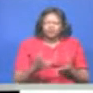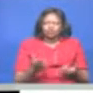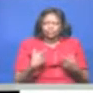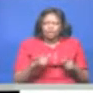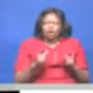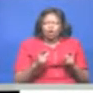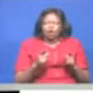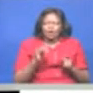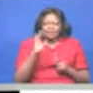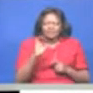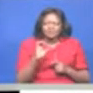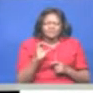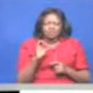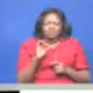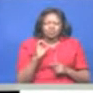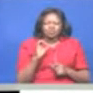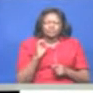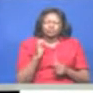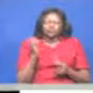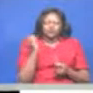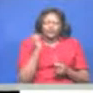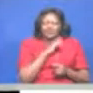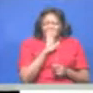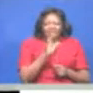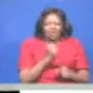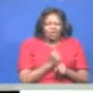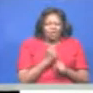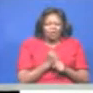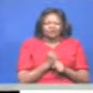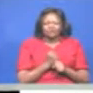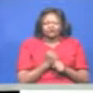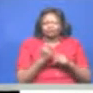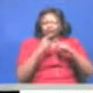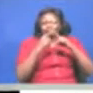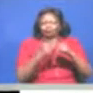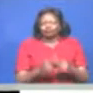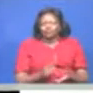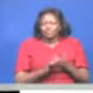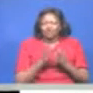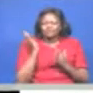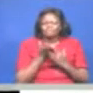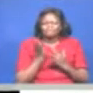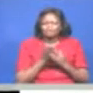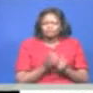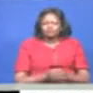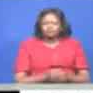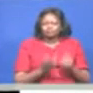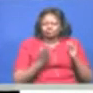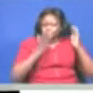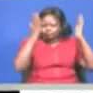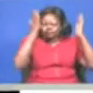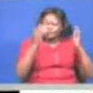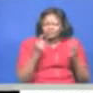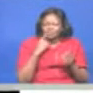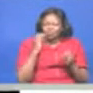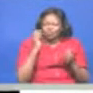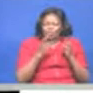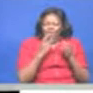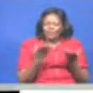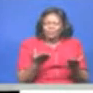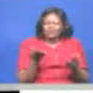wa IEBC wakamilishe shughuli ya kuthibitisha kura bila kuvurugwa. Askofu Ruto ameibua wasiwasi kuhusiana na